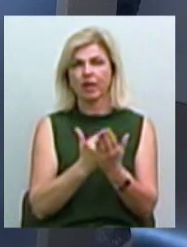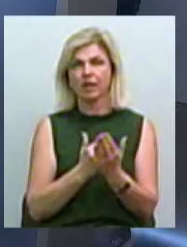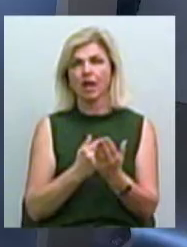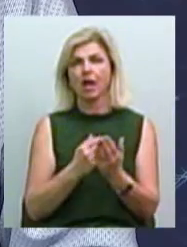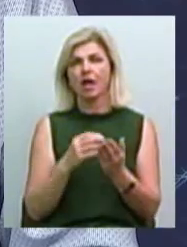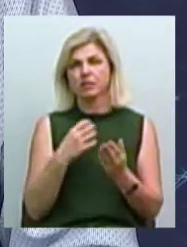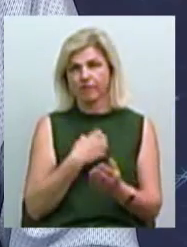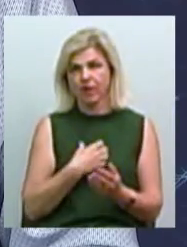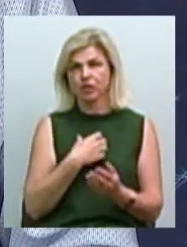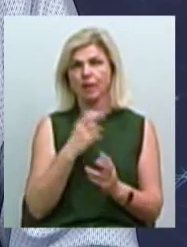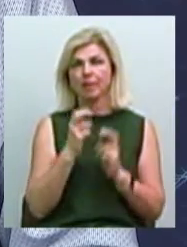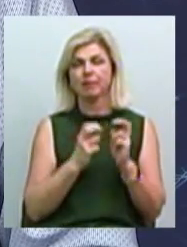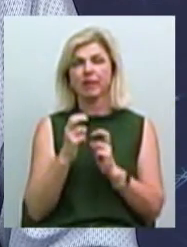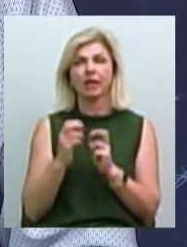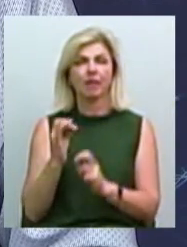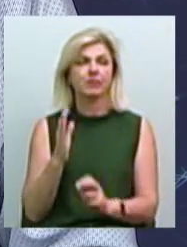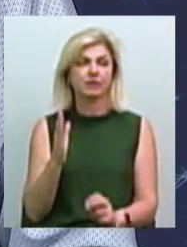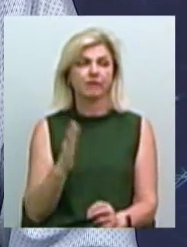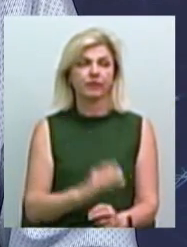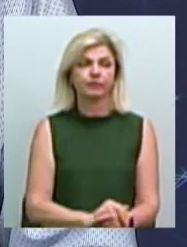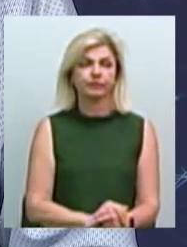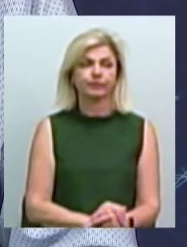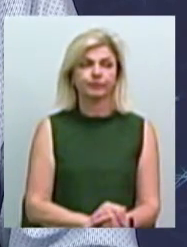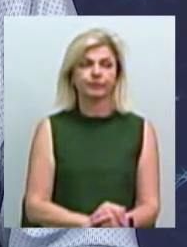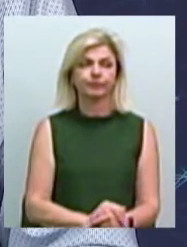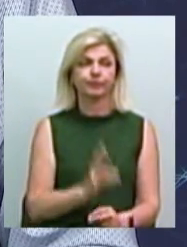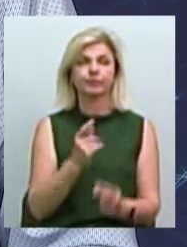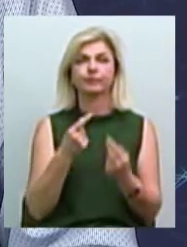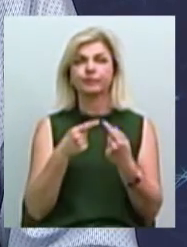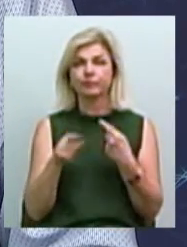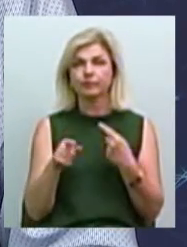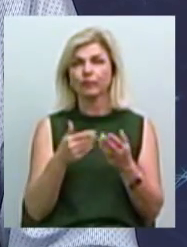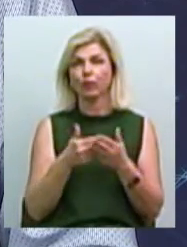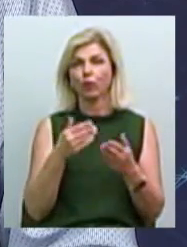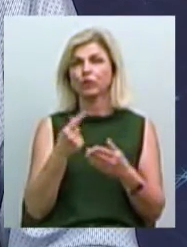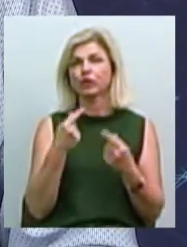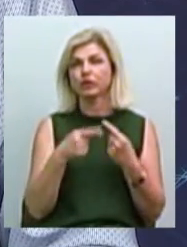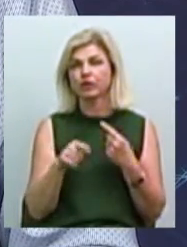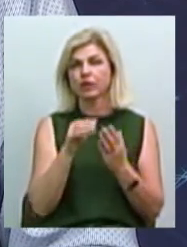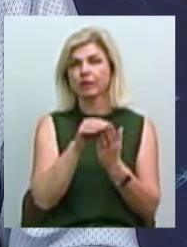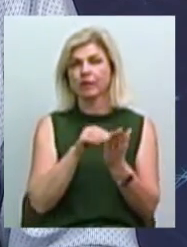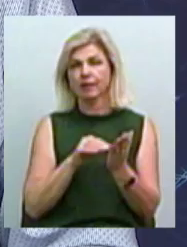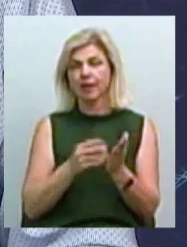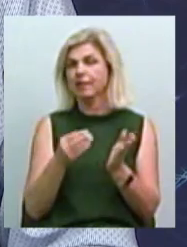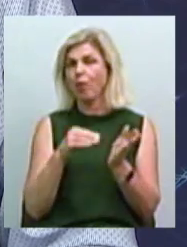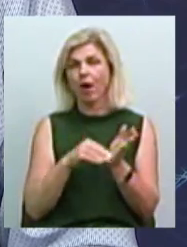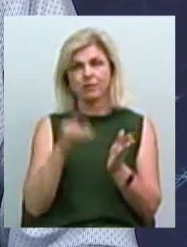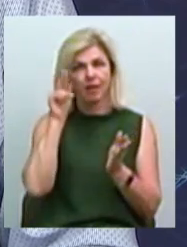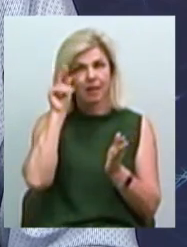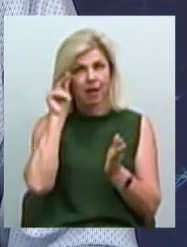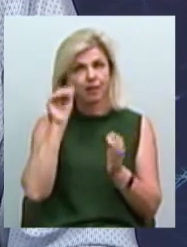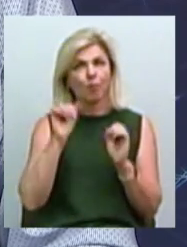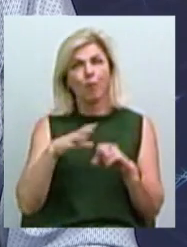підприємств. Щоправда, на відміну від інших тез, тут не вказана дата. Можливо, просто президент